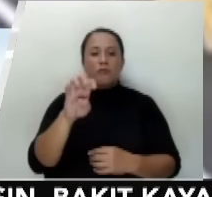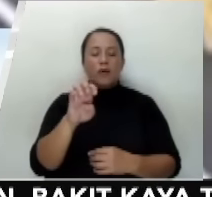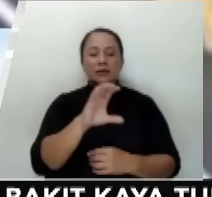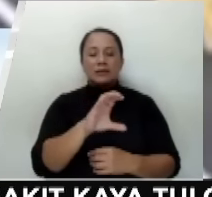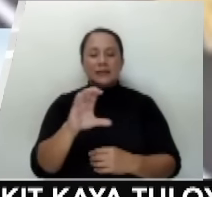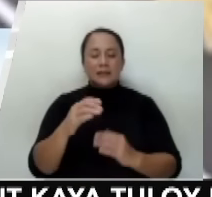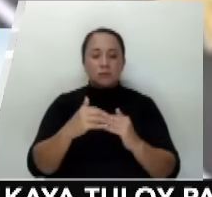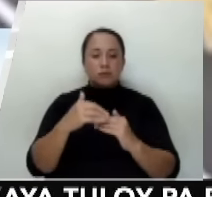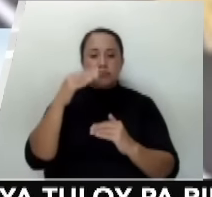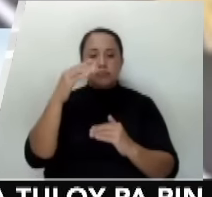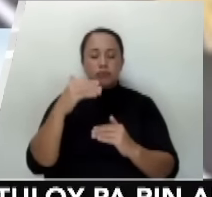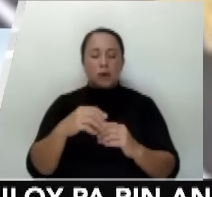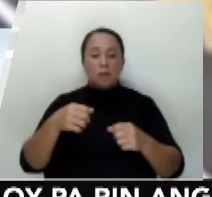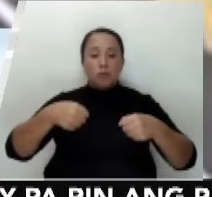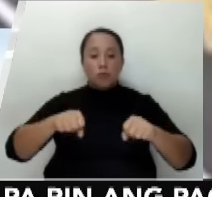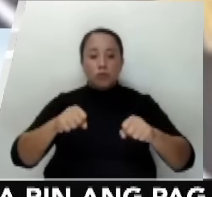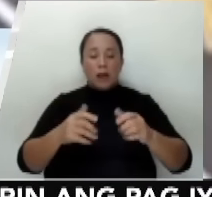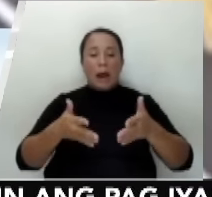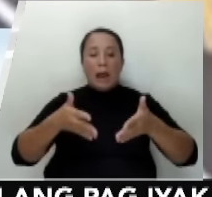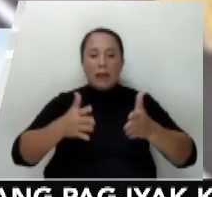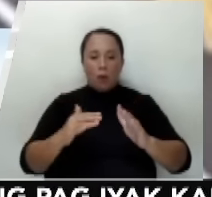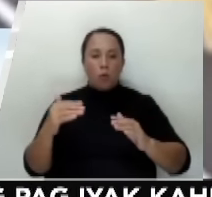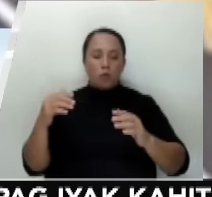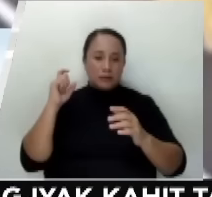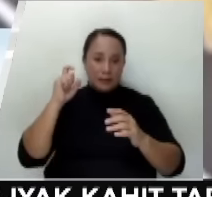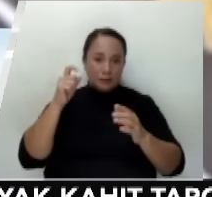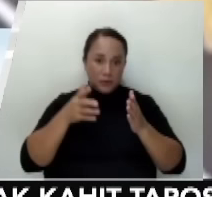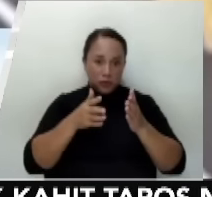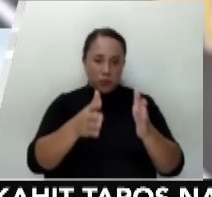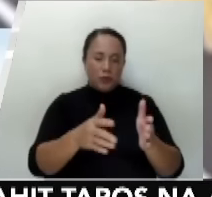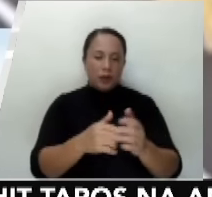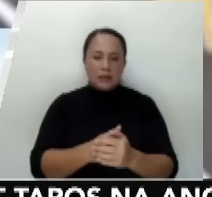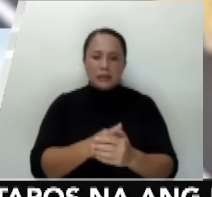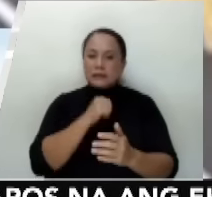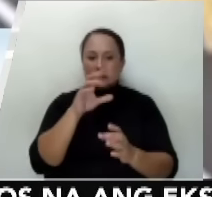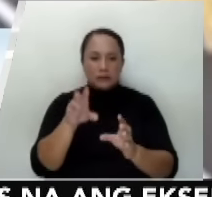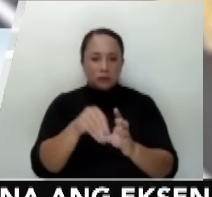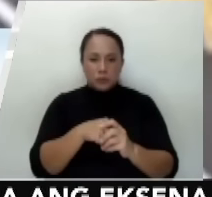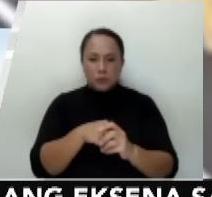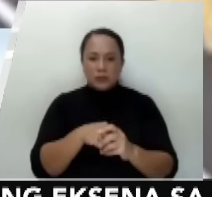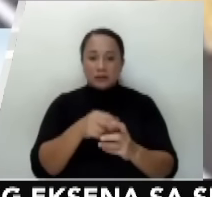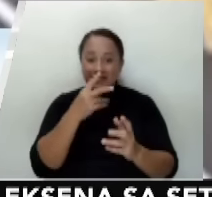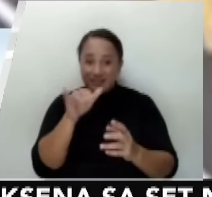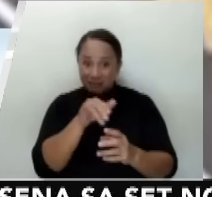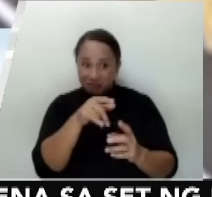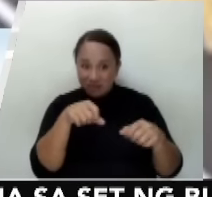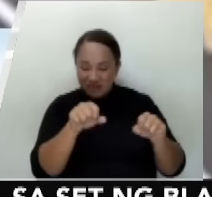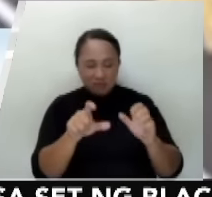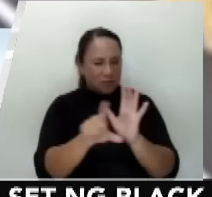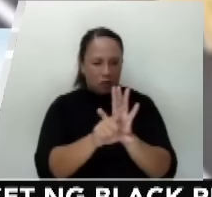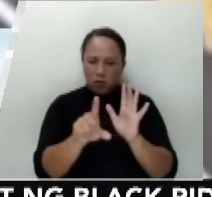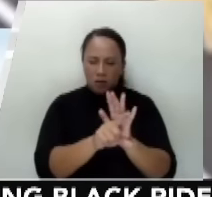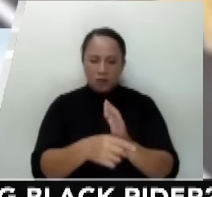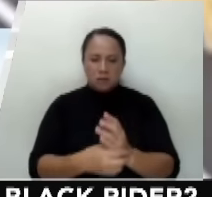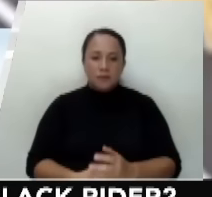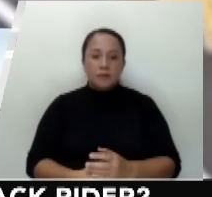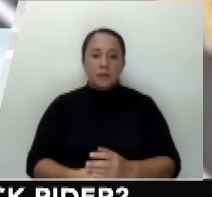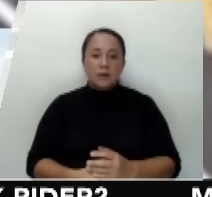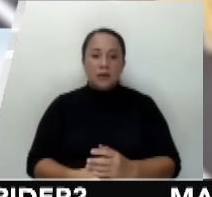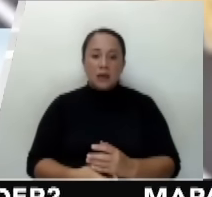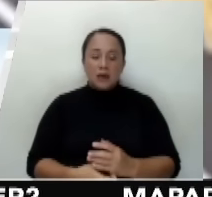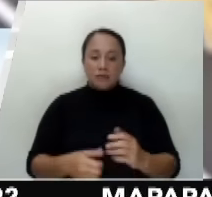mga motorsiklong maaari sa expressway at hindi pasok dyan ang sinakyan ng rider. Kung hindi nga raw na-aksidente ang rider